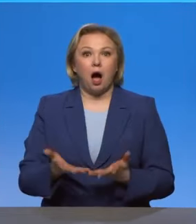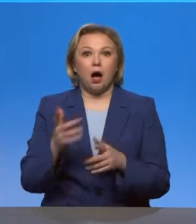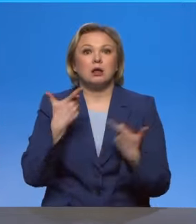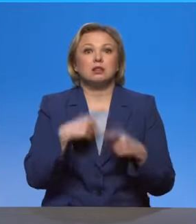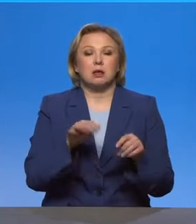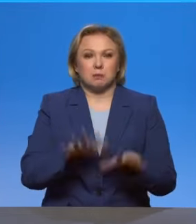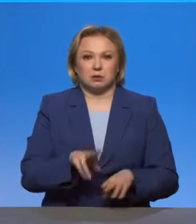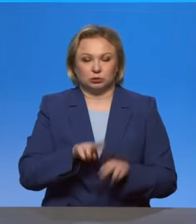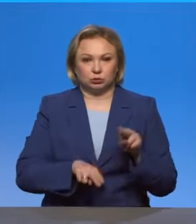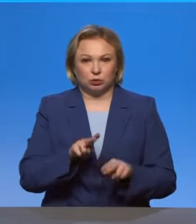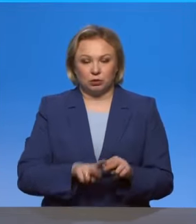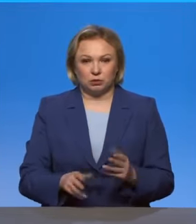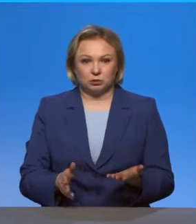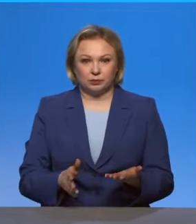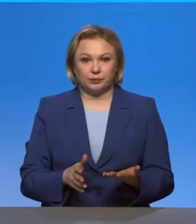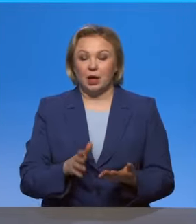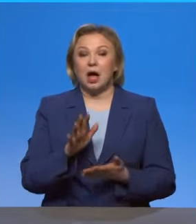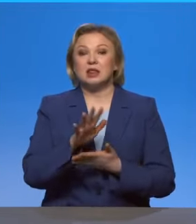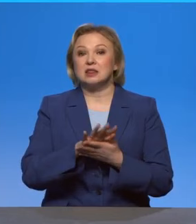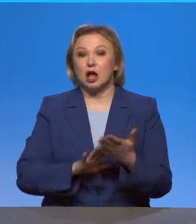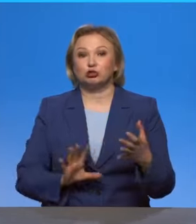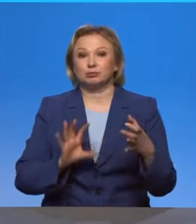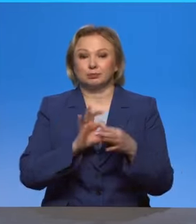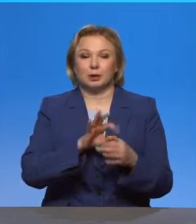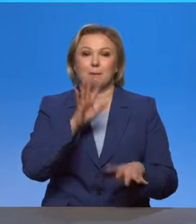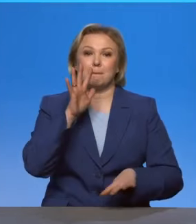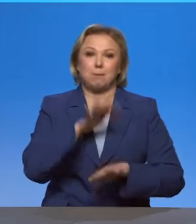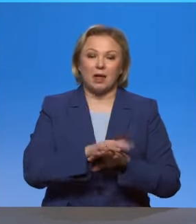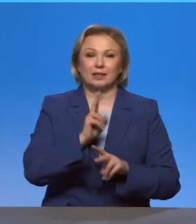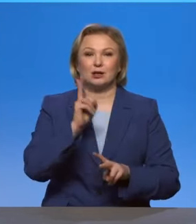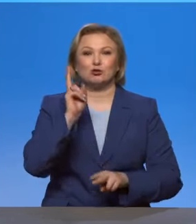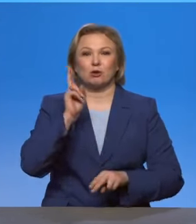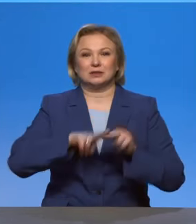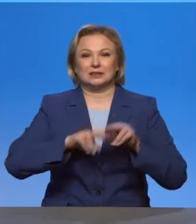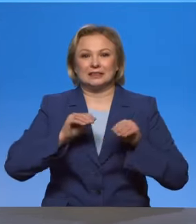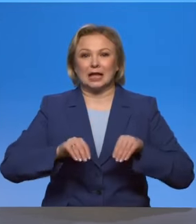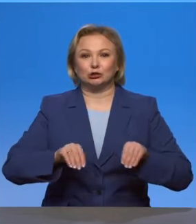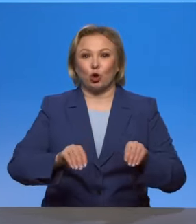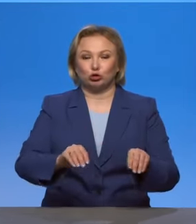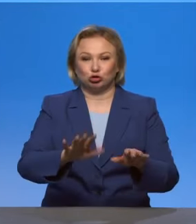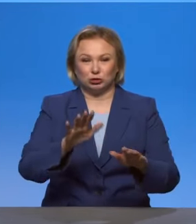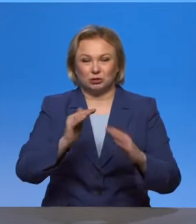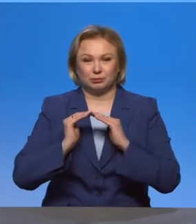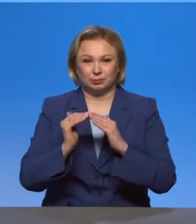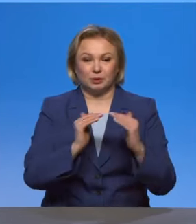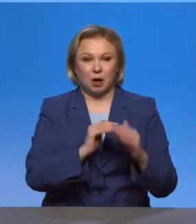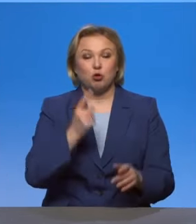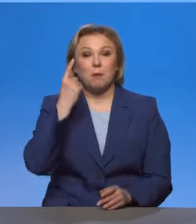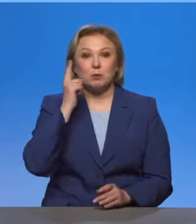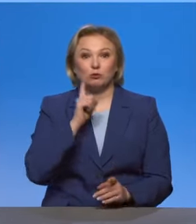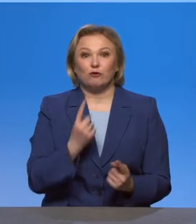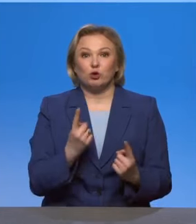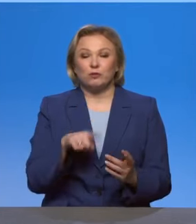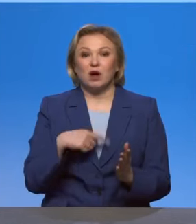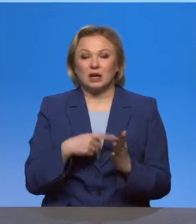Дальше подключаются банки-застройщики, да, если есть спрос. Но при этом мы понимаем, что особенно в крупных городах, ну, конечно,